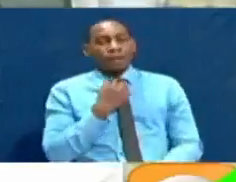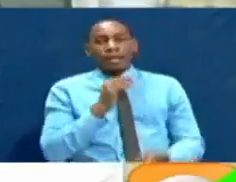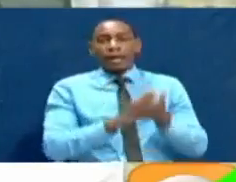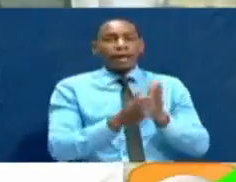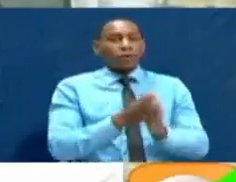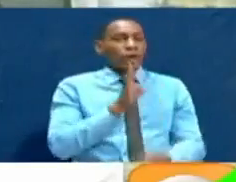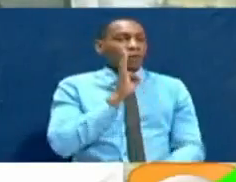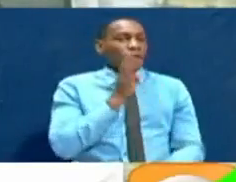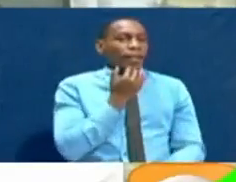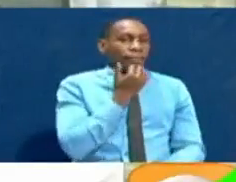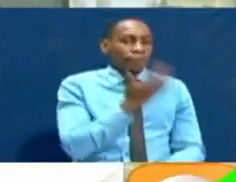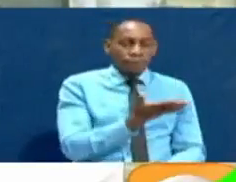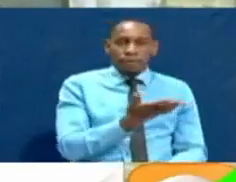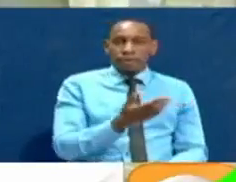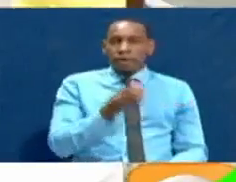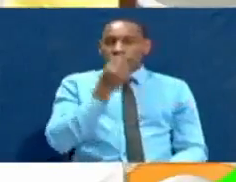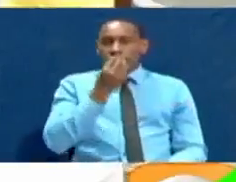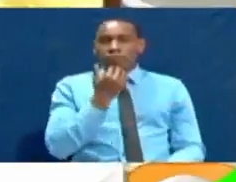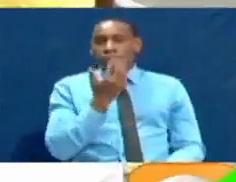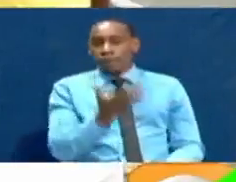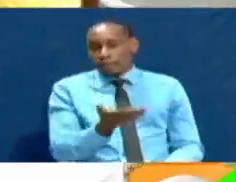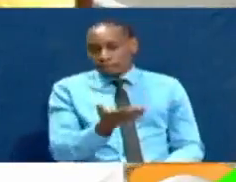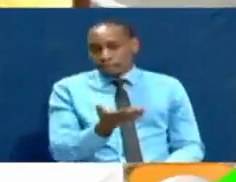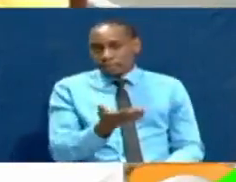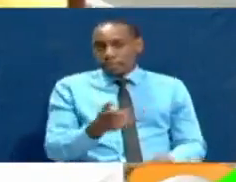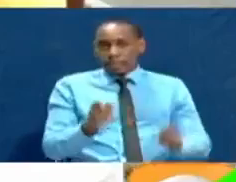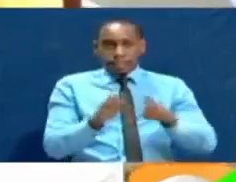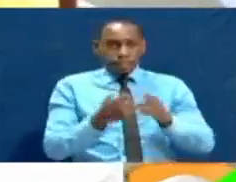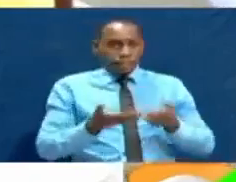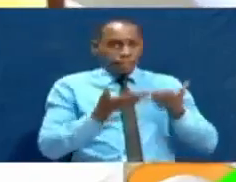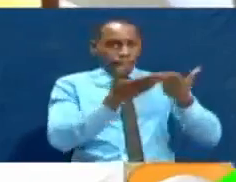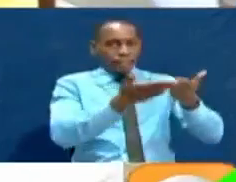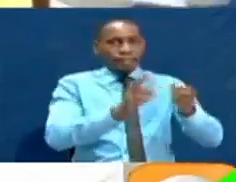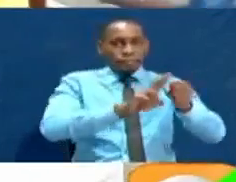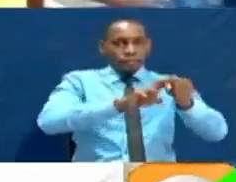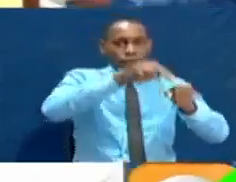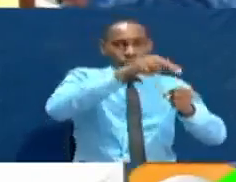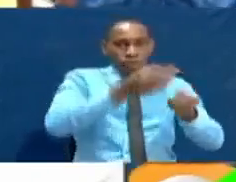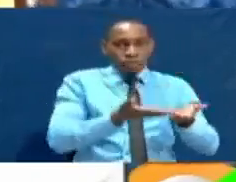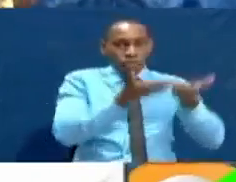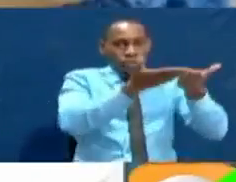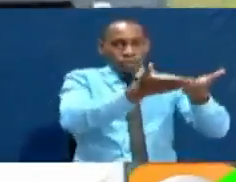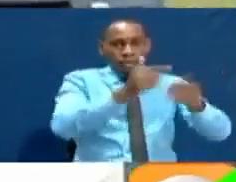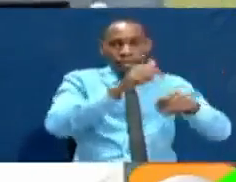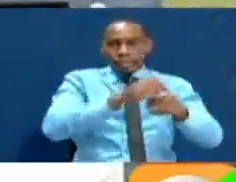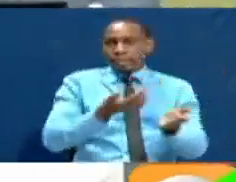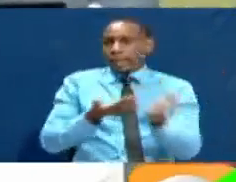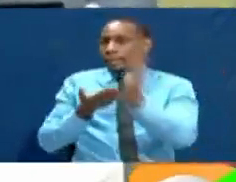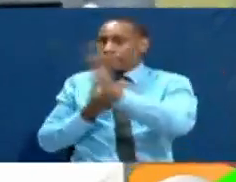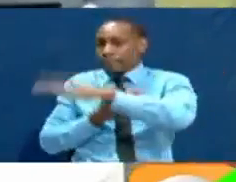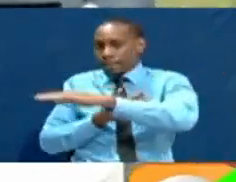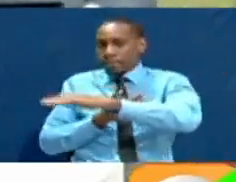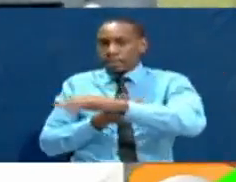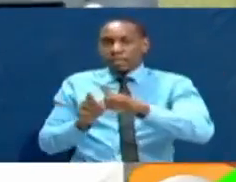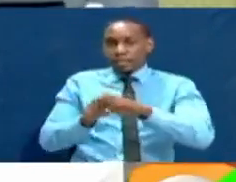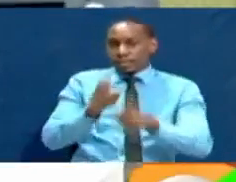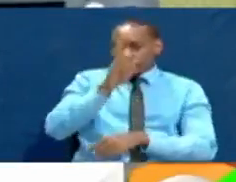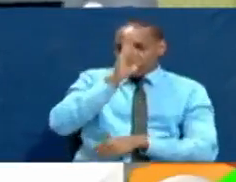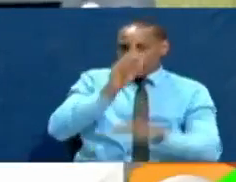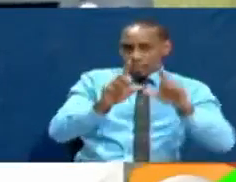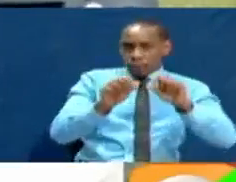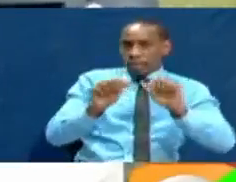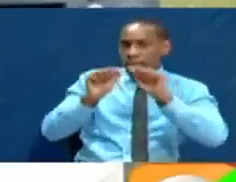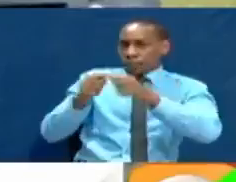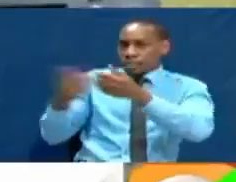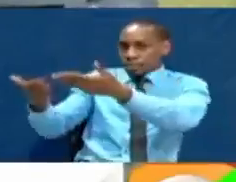hawana maji, hawana kitu ya kukula, na tukawapatia soda. Wakati tulikuwa tunarudi, wakasema